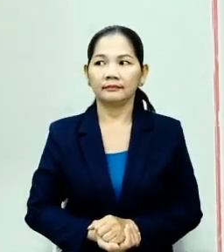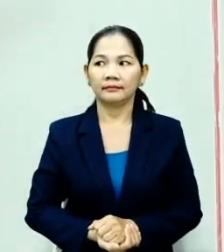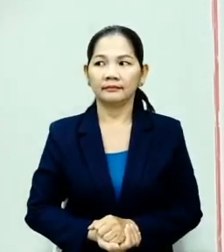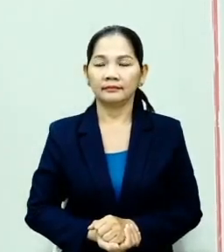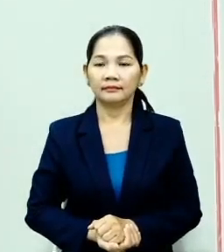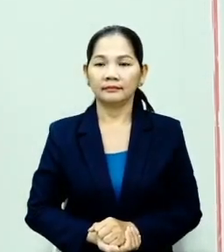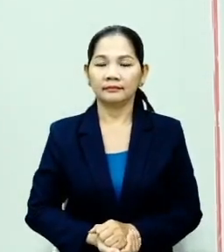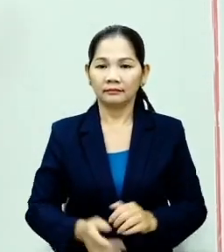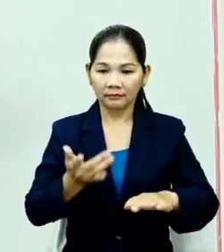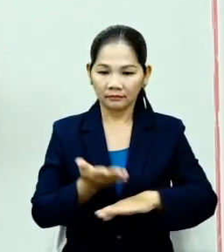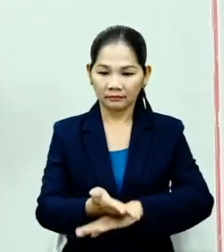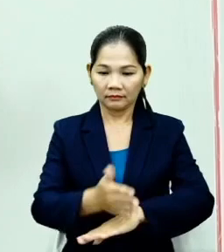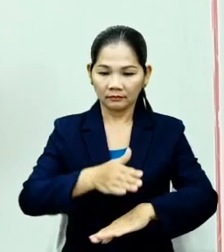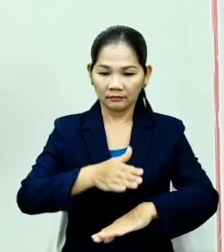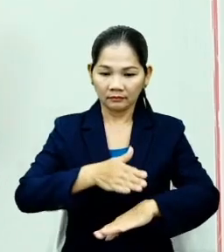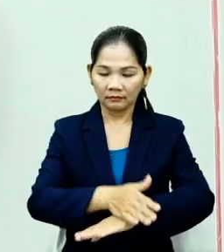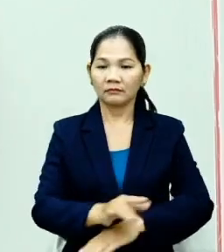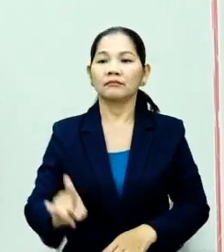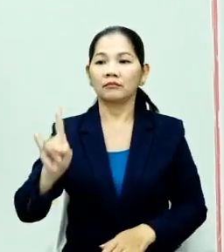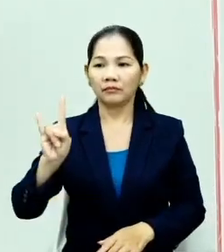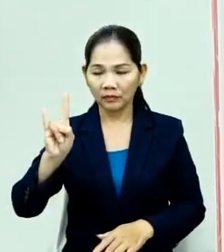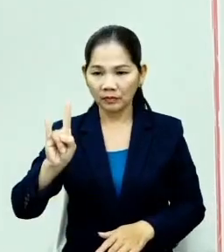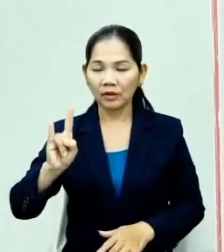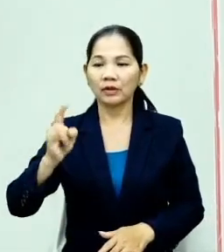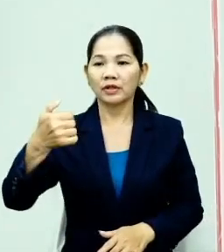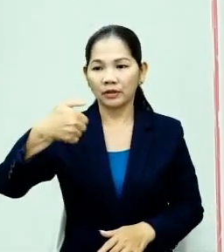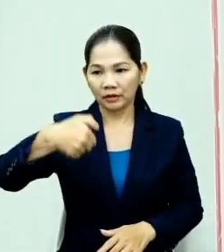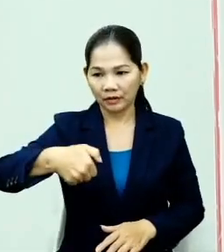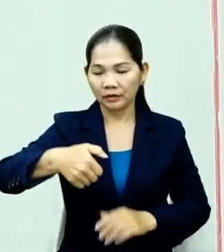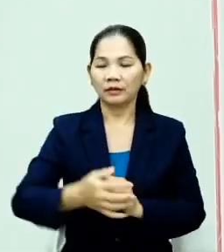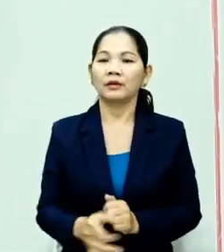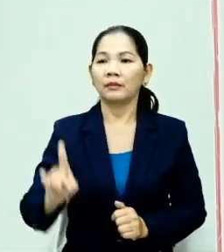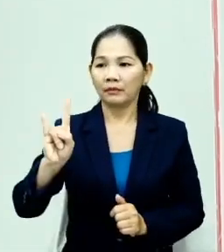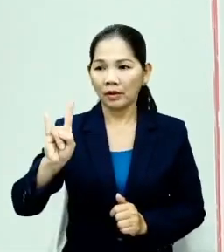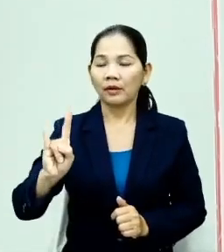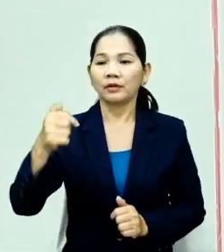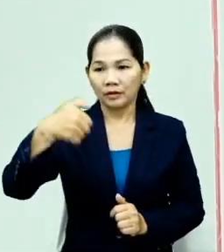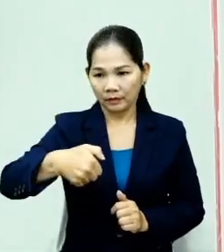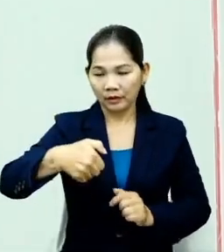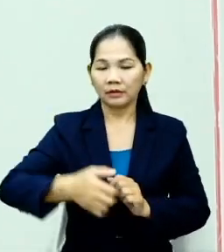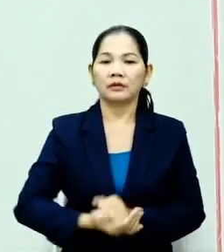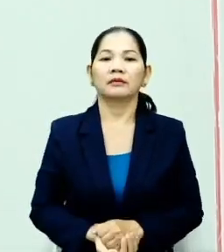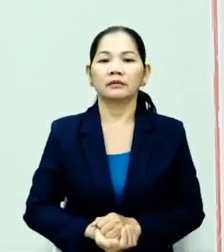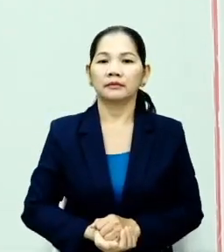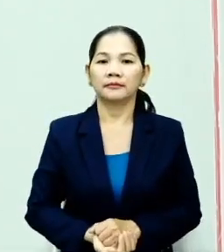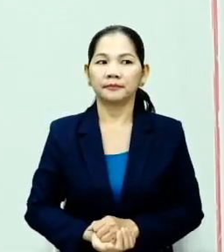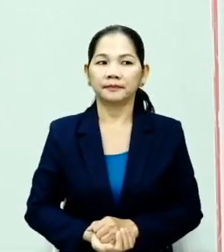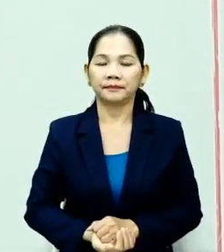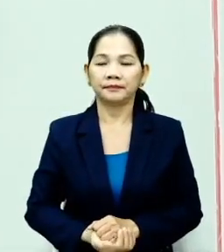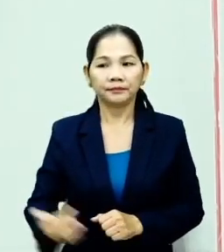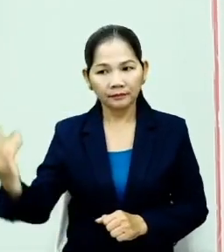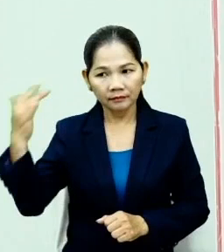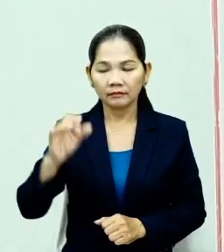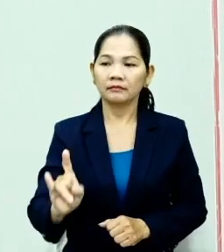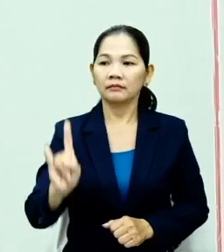Chà, mình nó miên sổ đám. Chà, sổ đám mình nổ. Chà, con sẽ đạp đẹp rụt bằng lửa